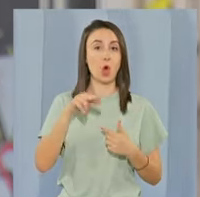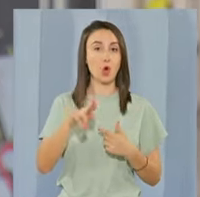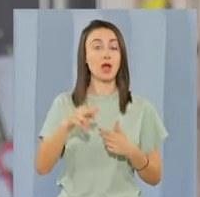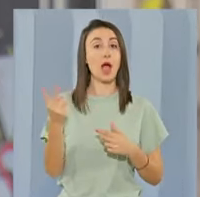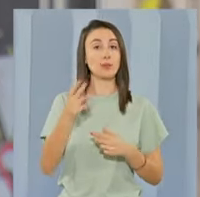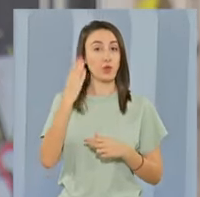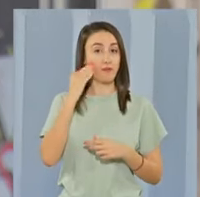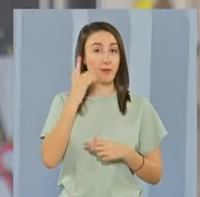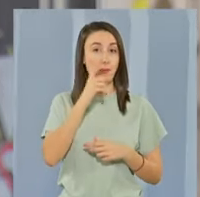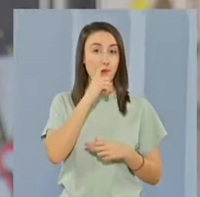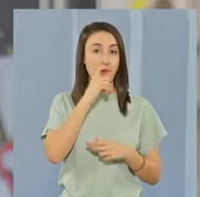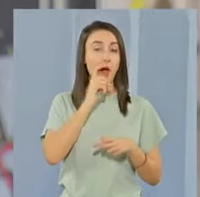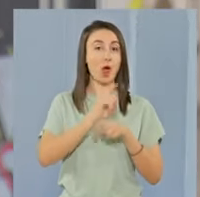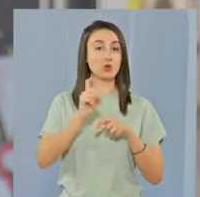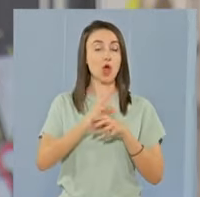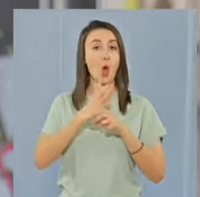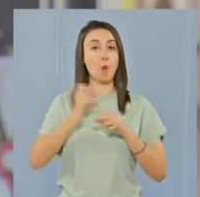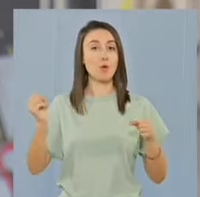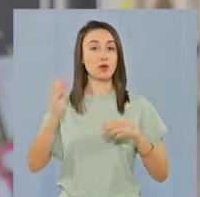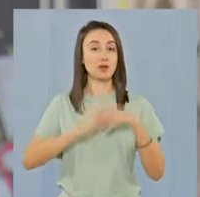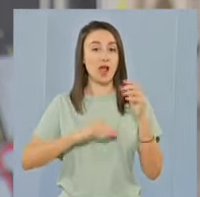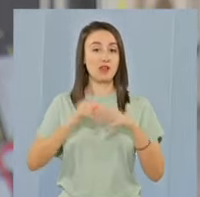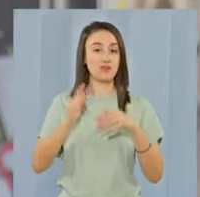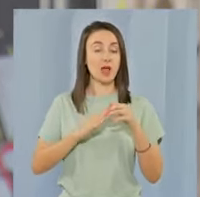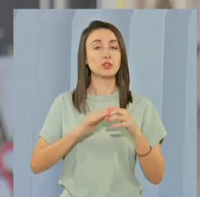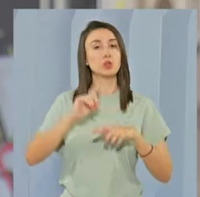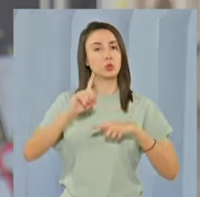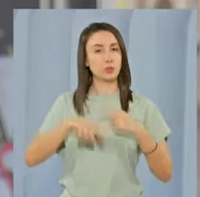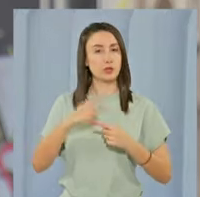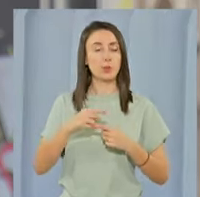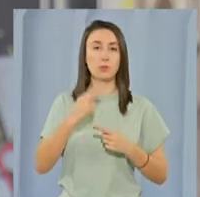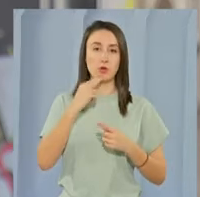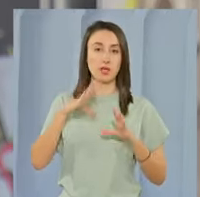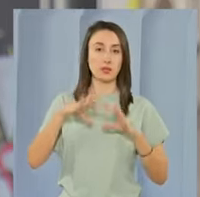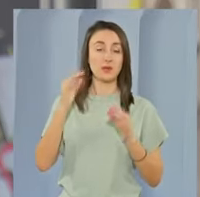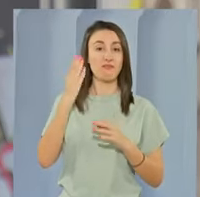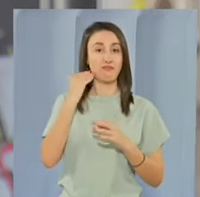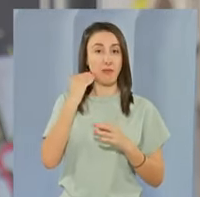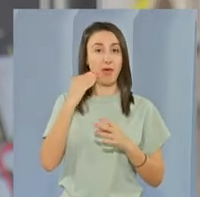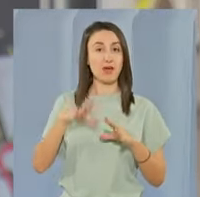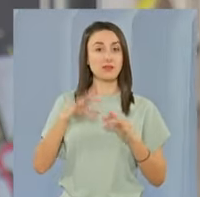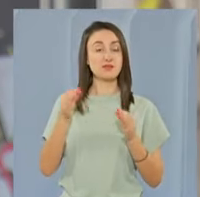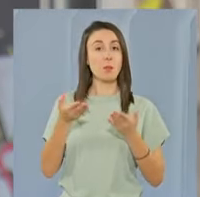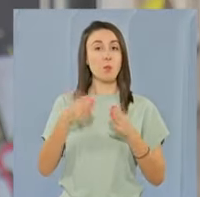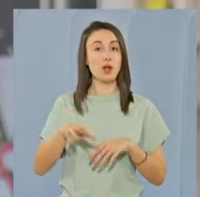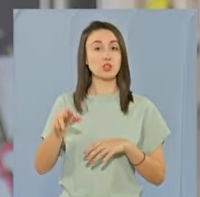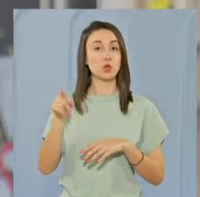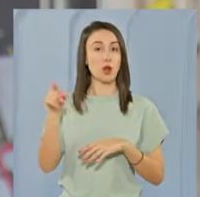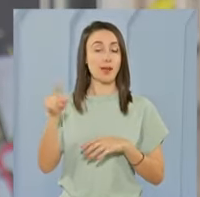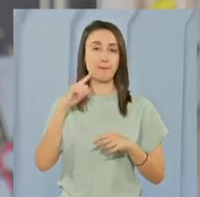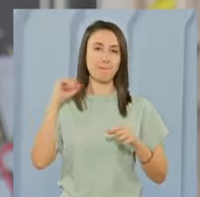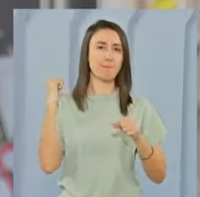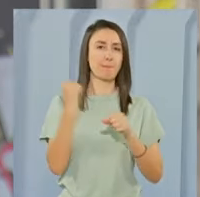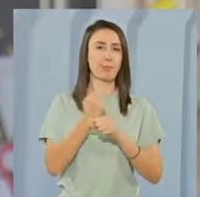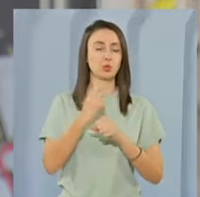două femei și un bărbat sunt acuzați de omor calificat prin cruzimi, după ce anchetatorii au descoperit că femeia găsită moartă și sora acesteia, care era